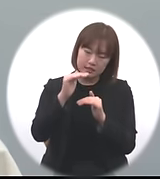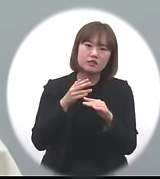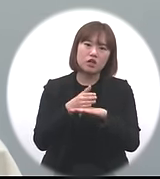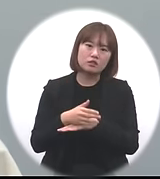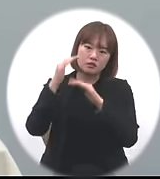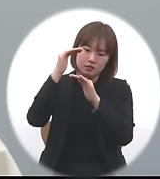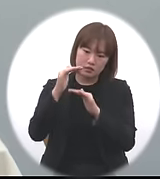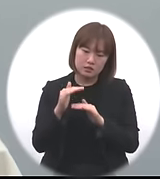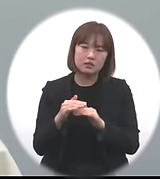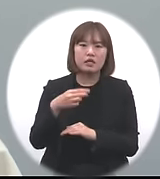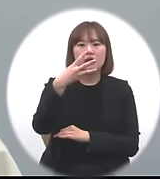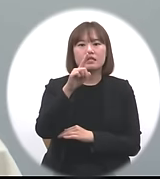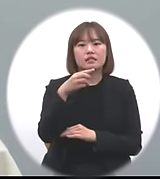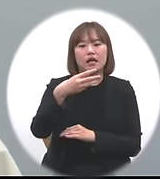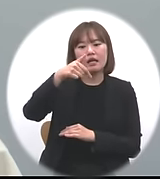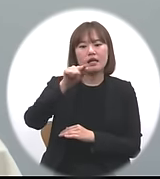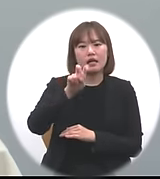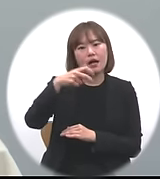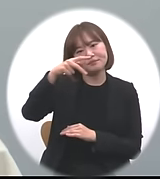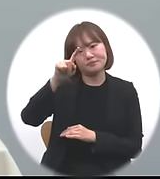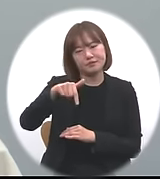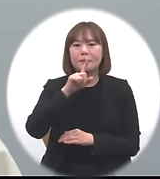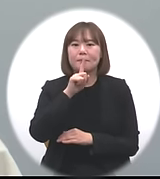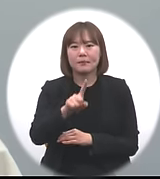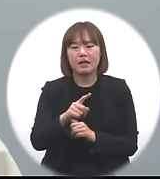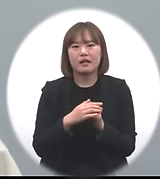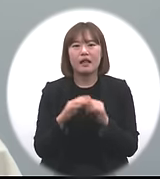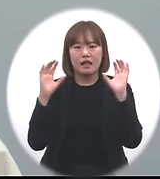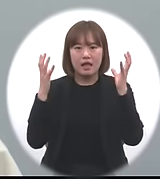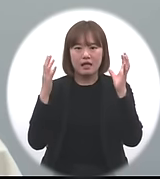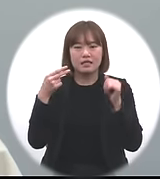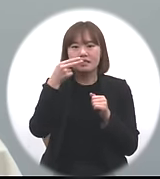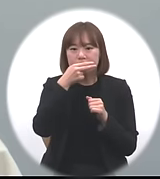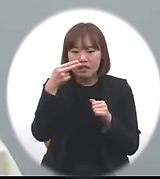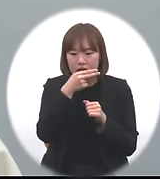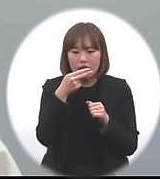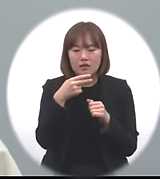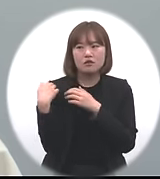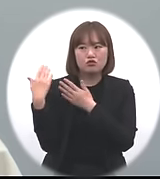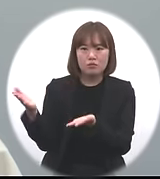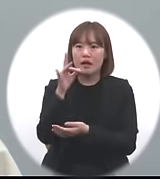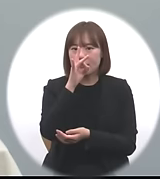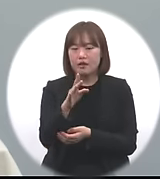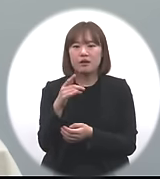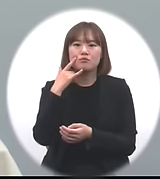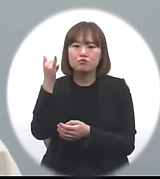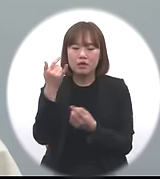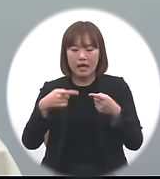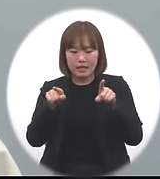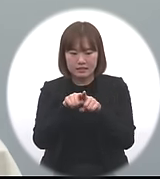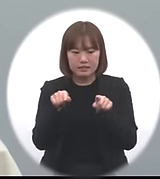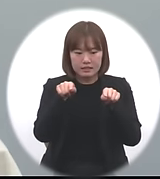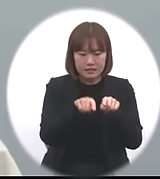닦아 나가는 걸 우리가 탈감작이라고 얘기를 합니다. 그리고 애들을 절대로 화장실에 가서 입 닦으라고 내비두시면 안 되고 옆에서 닦는